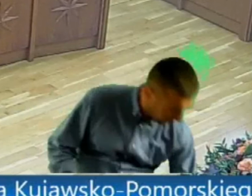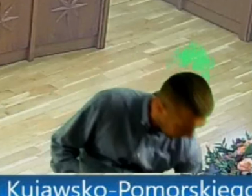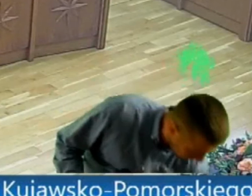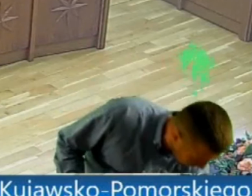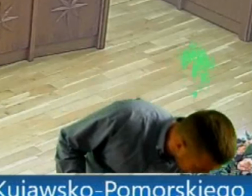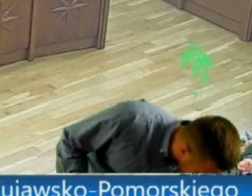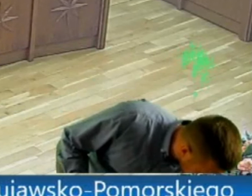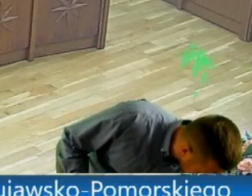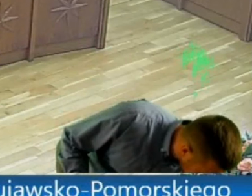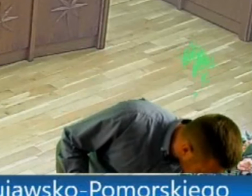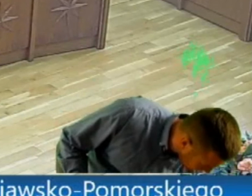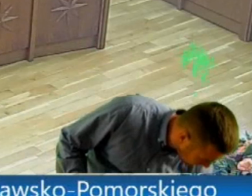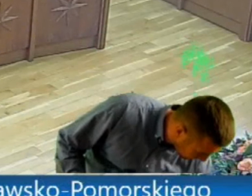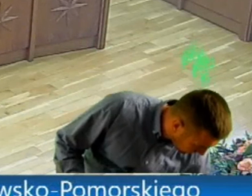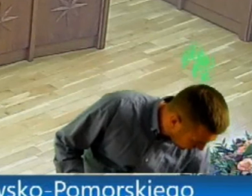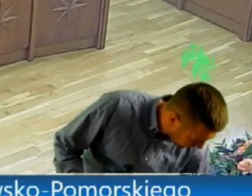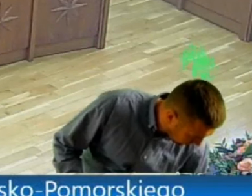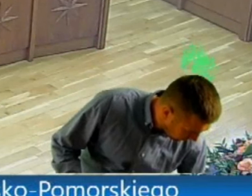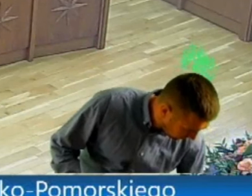taka osoba